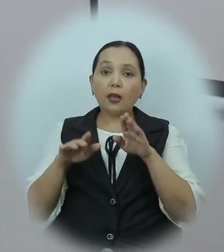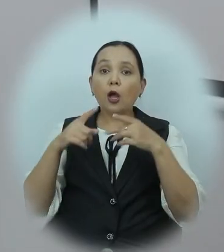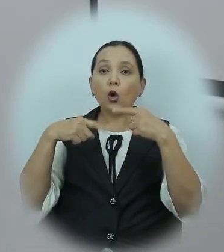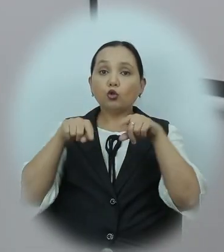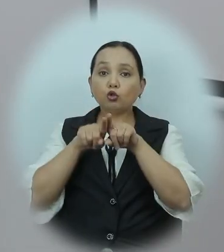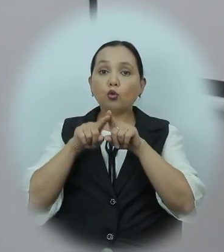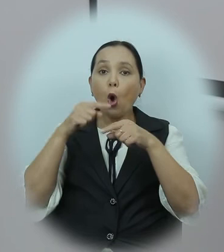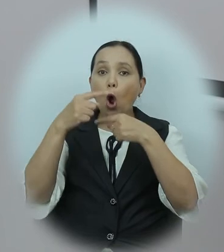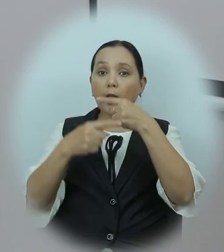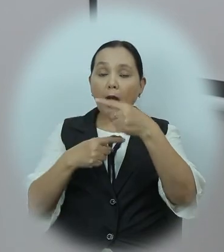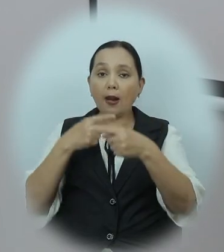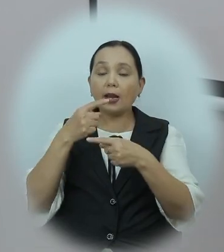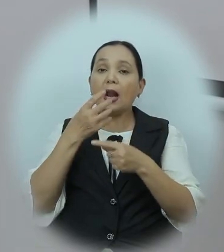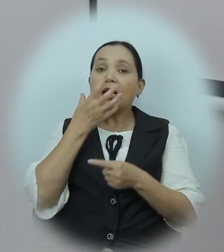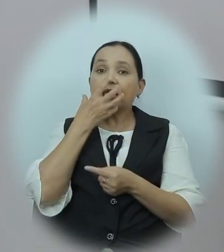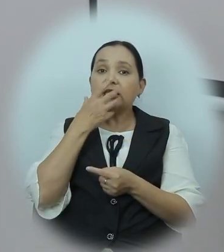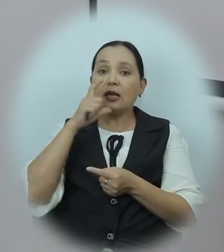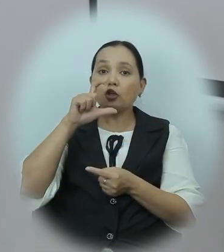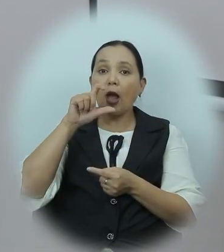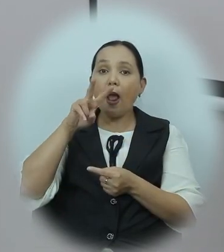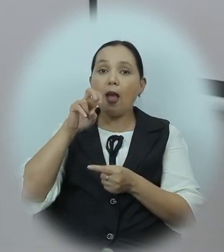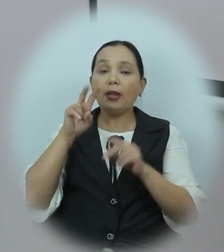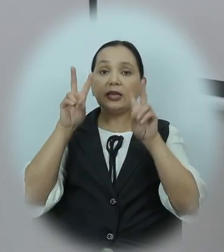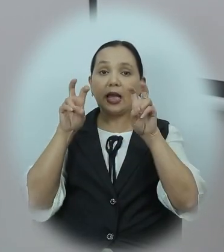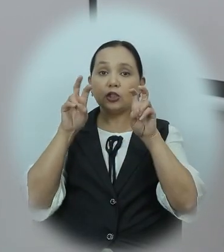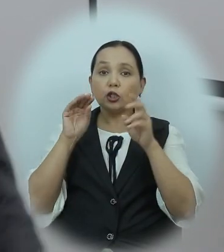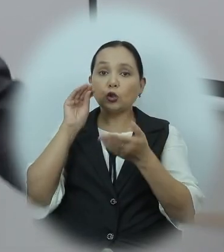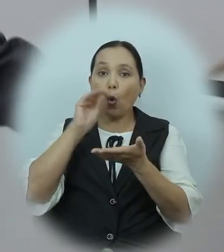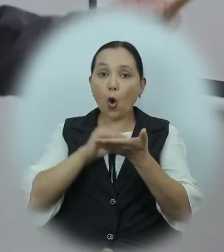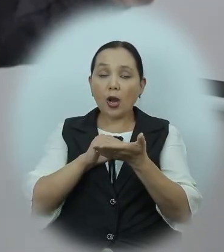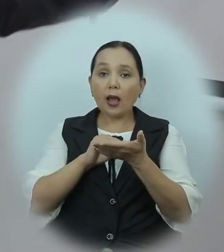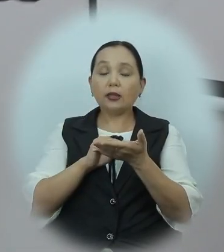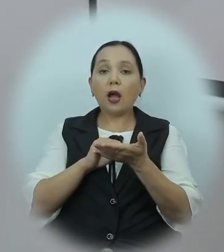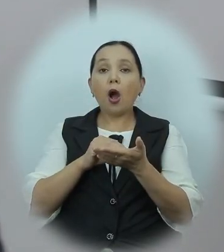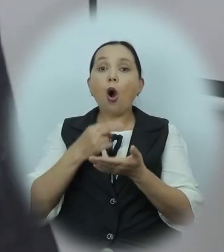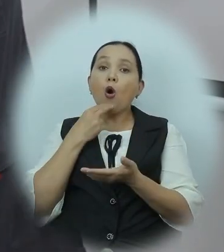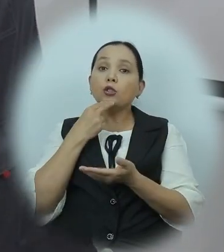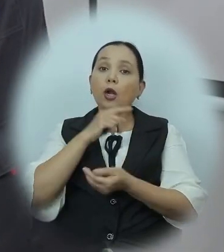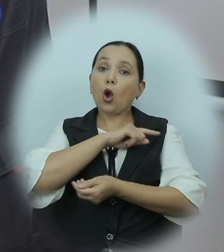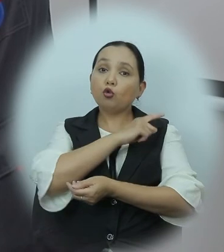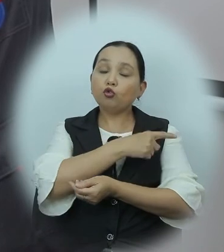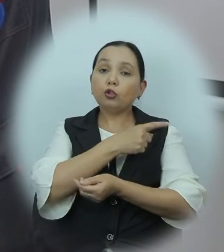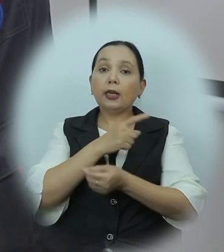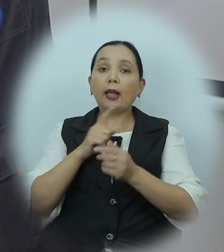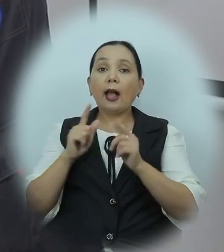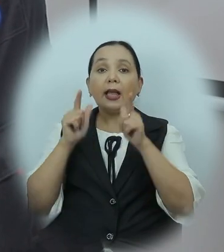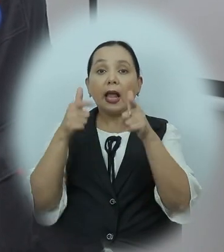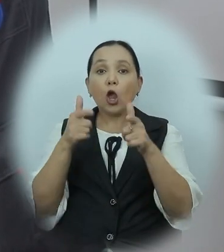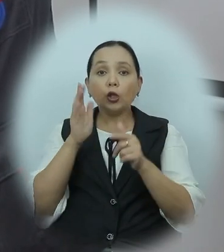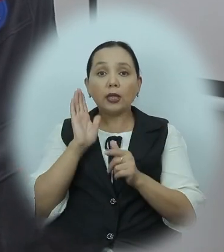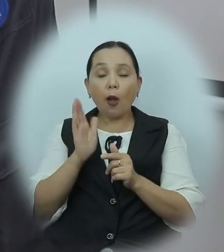shu orqali qizdirish elementiga tashxis qo'yiladi. Ya'ni oziqlanish kuchlanishi kelayotgan